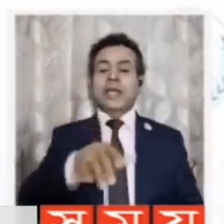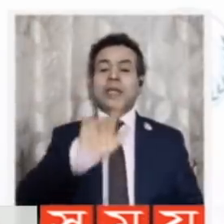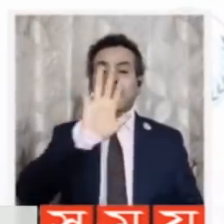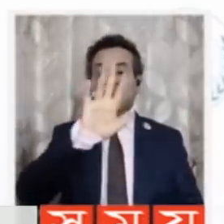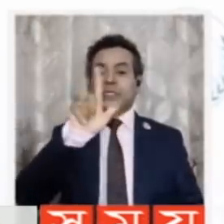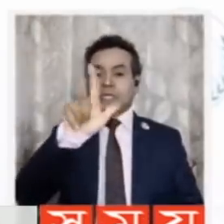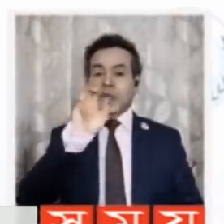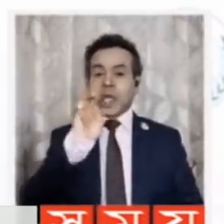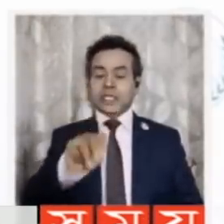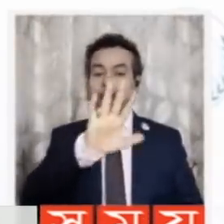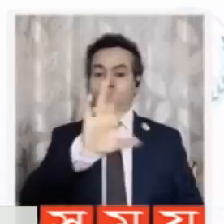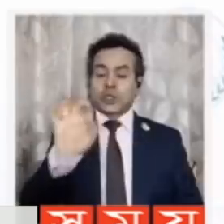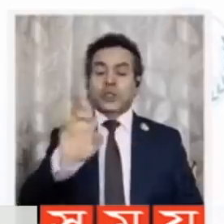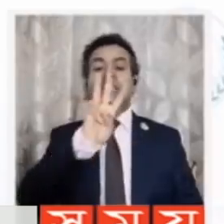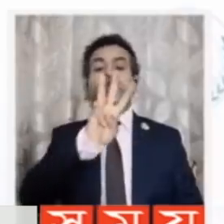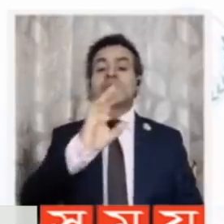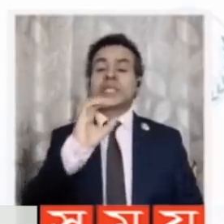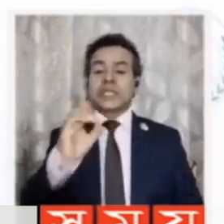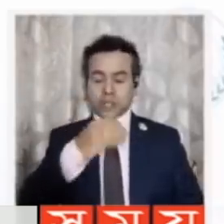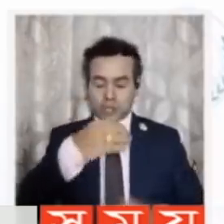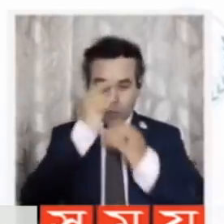4,57,530টি। এবং আমাদের